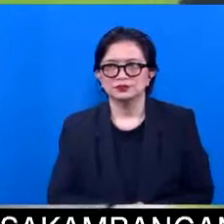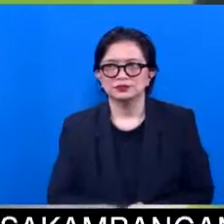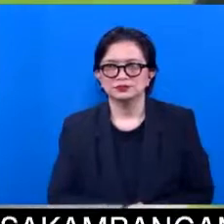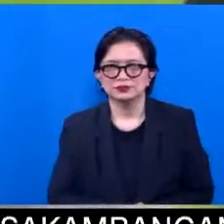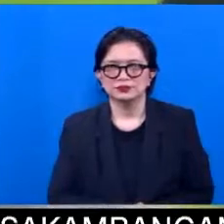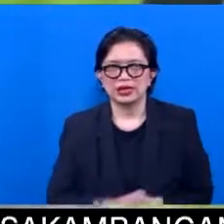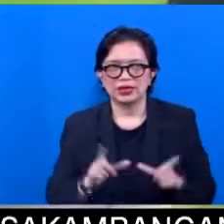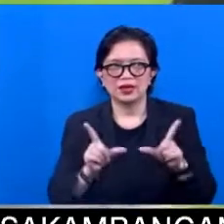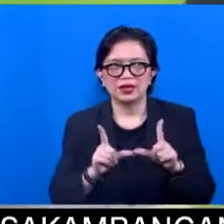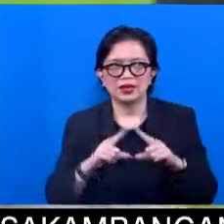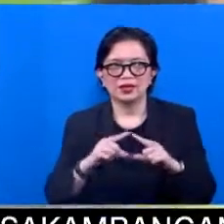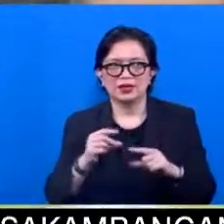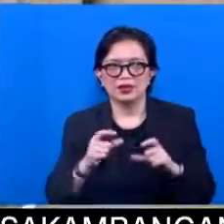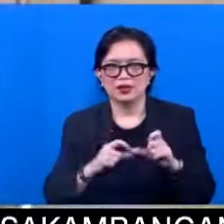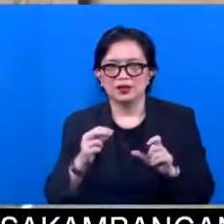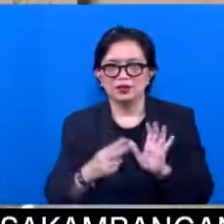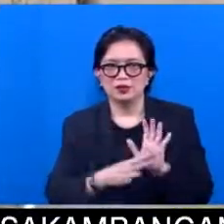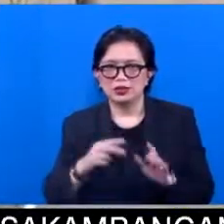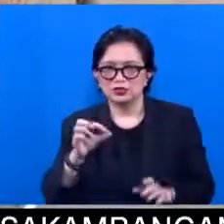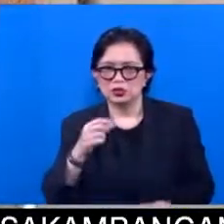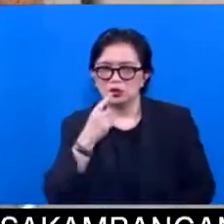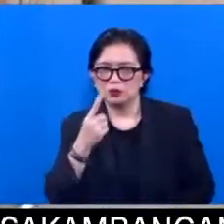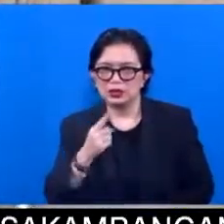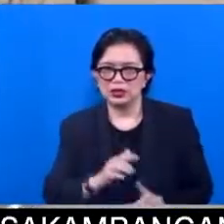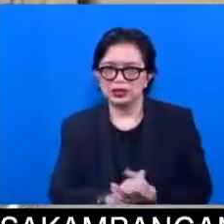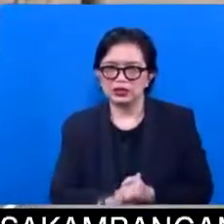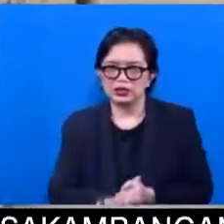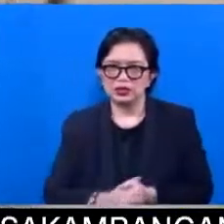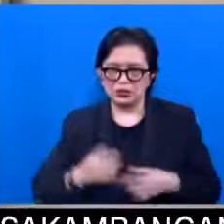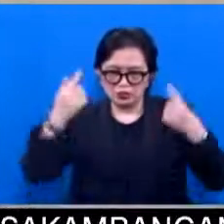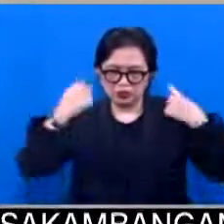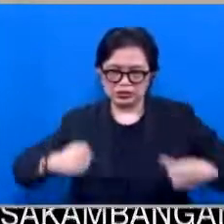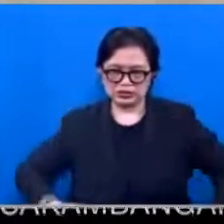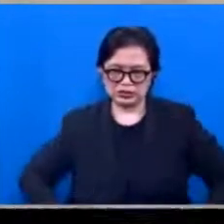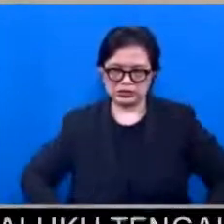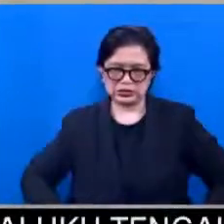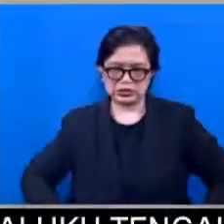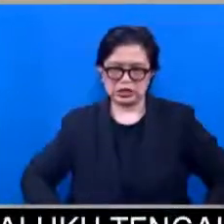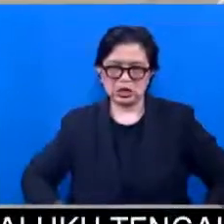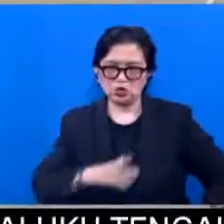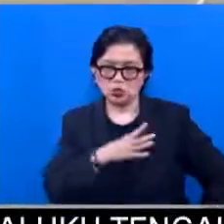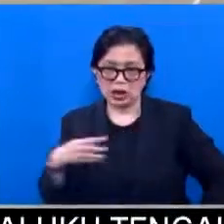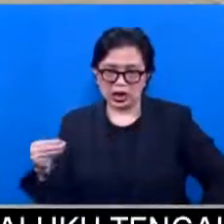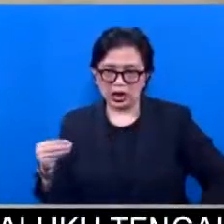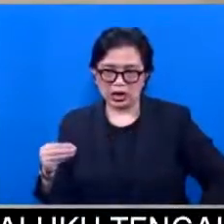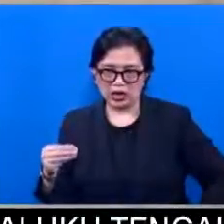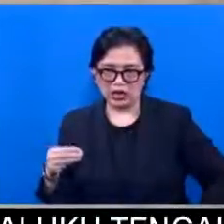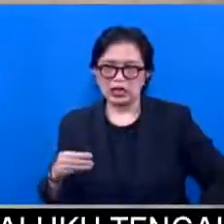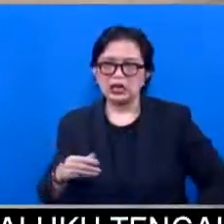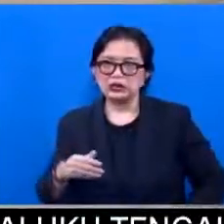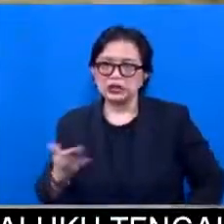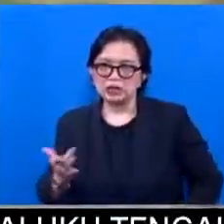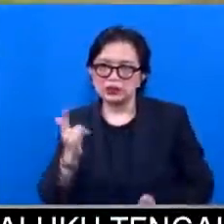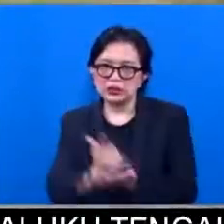Bagi Warsono, keterbatasan tidak membuat dirinya larut dalam kesedihan. Ia tetap bersyukur dengan kehidupan yang